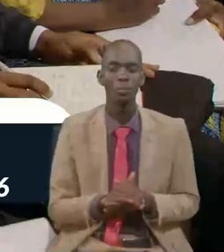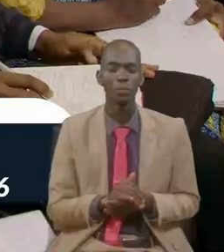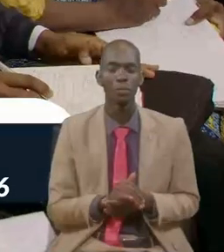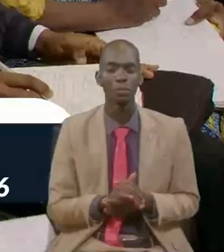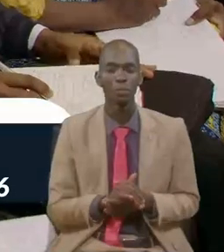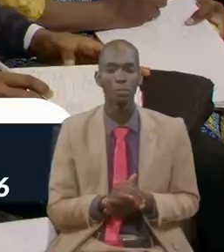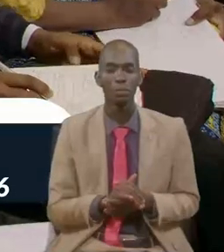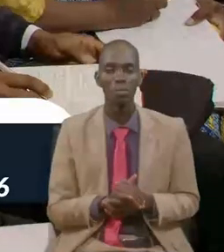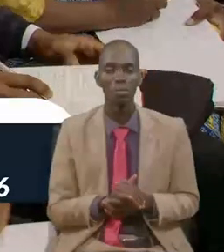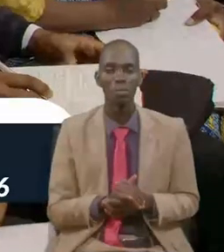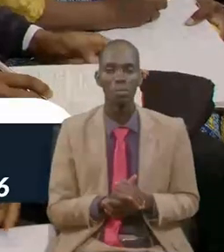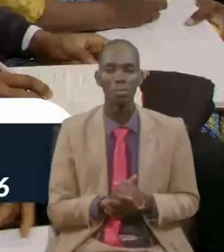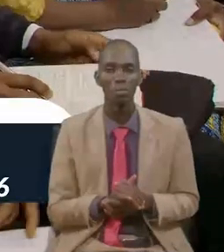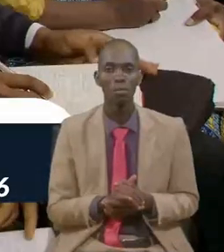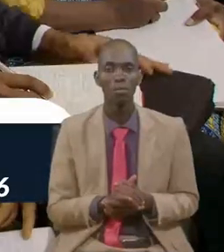chapitre